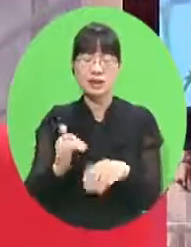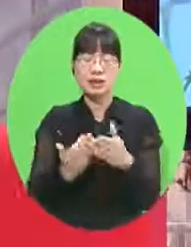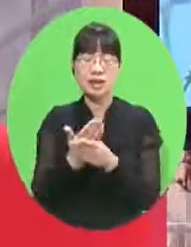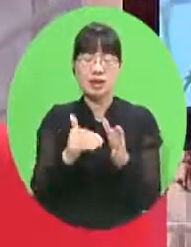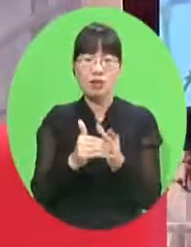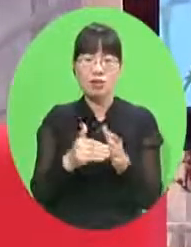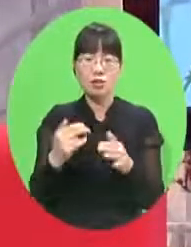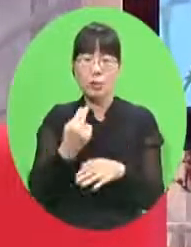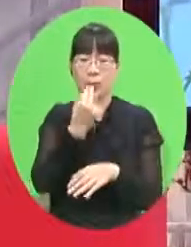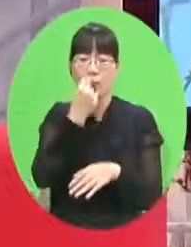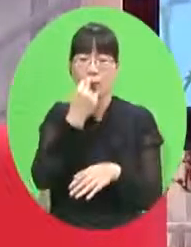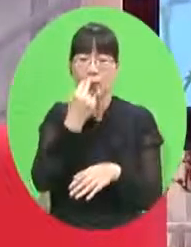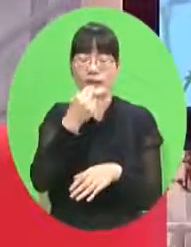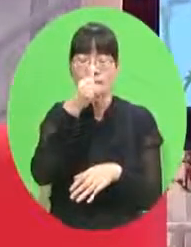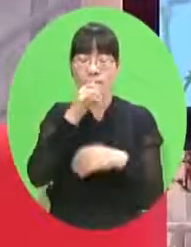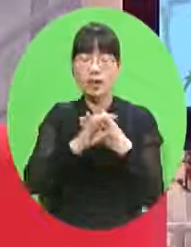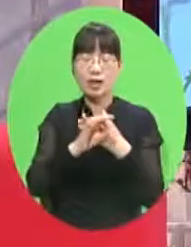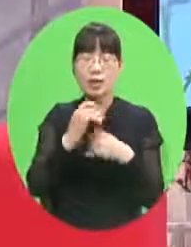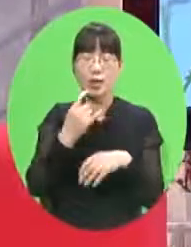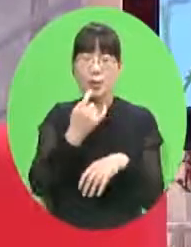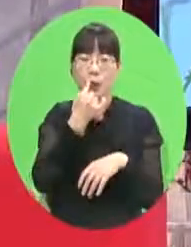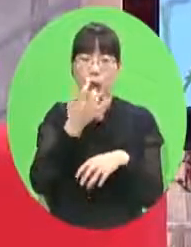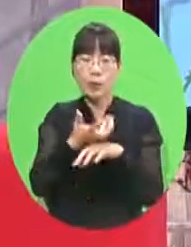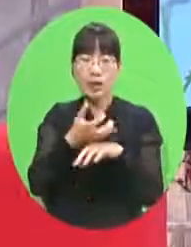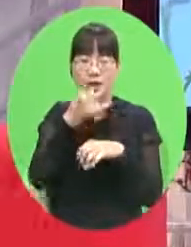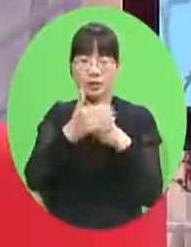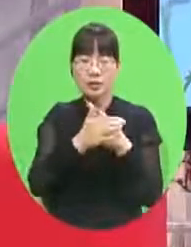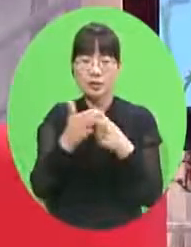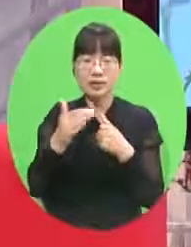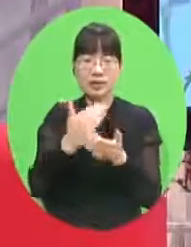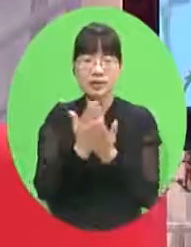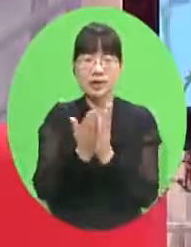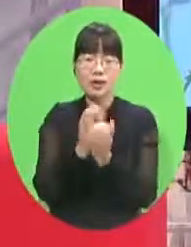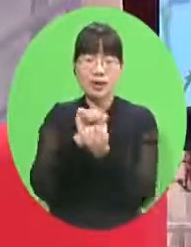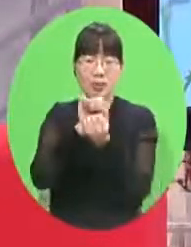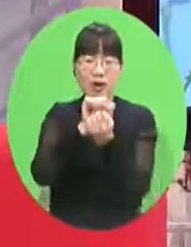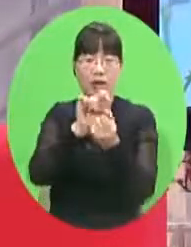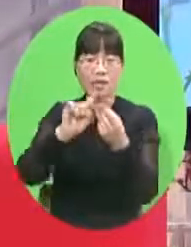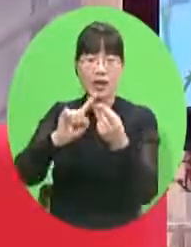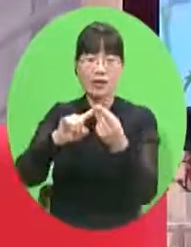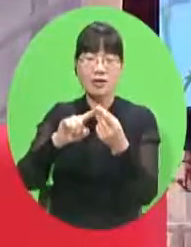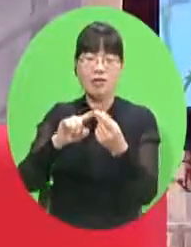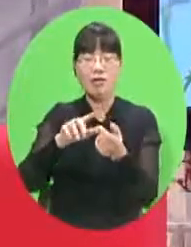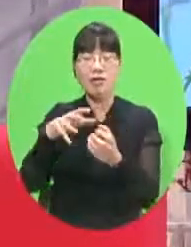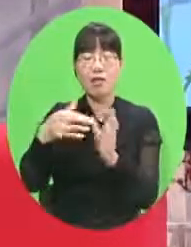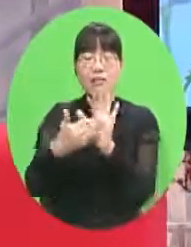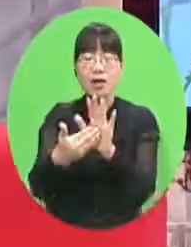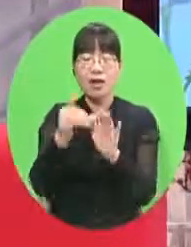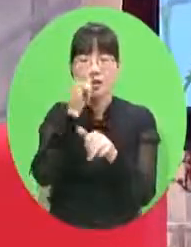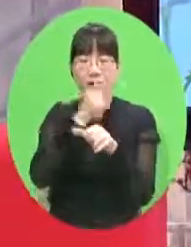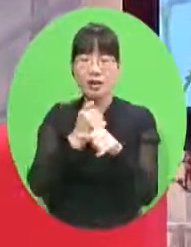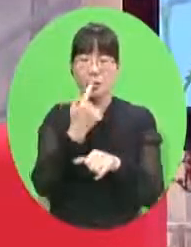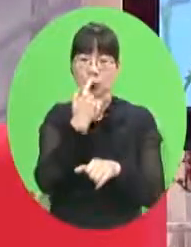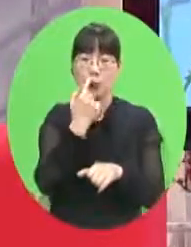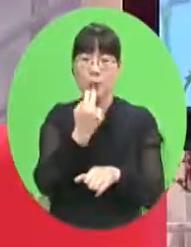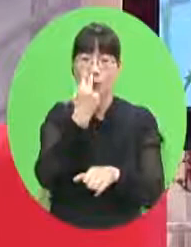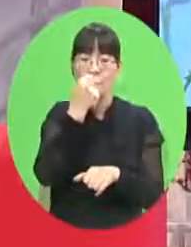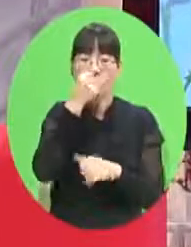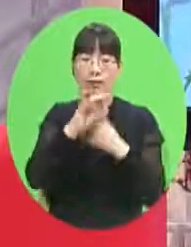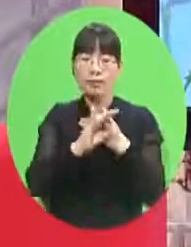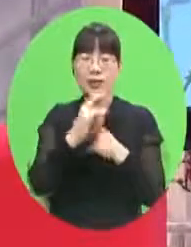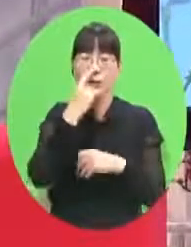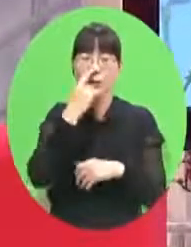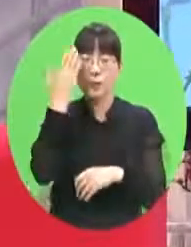그다음에 코로 쉬면 코에는 코털이 있기 때문에 여러 가지 알러젠이나 이런 바이러스 이런 게다 걸러집니다. 그래서 코로 쉬는 사람들은